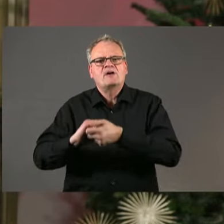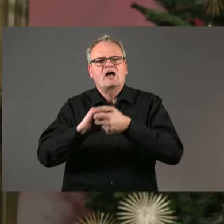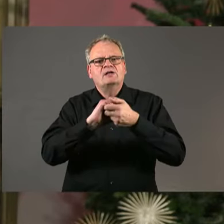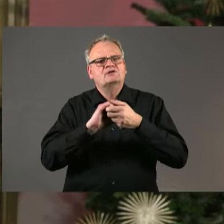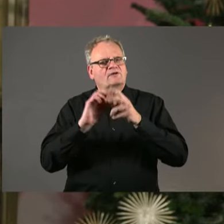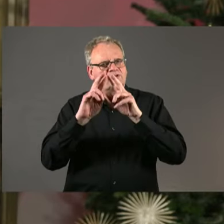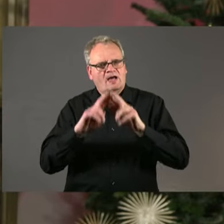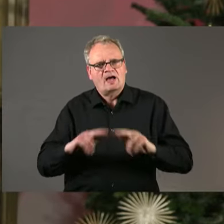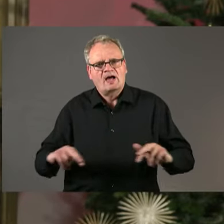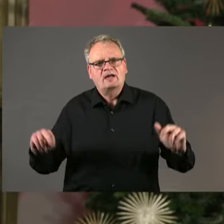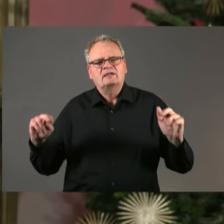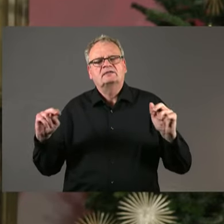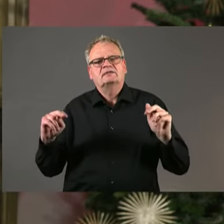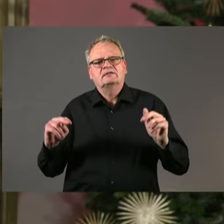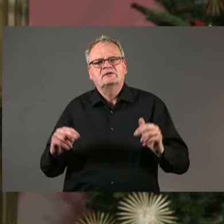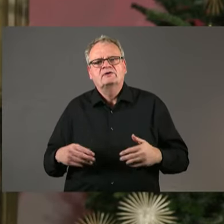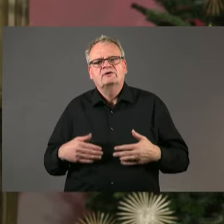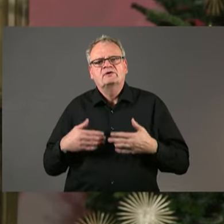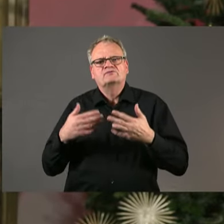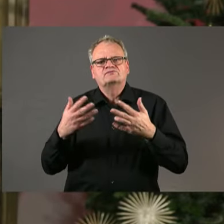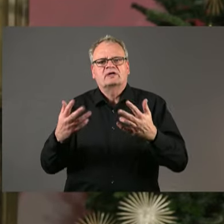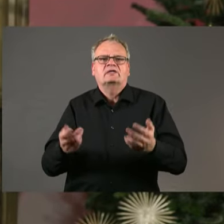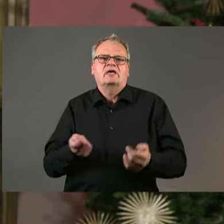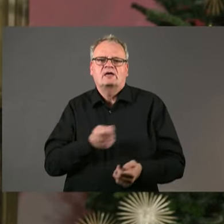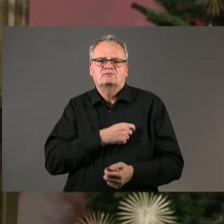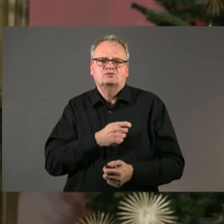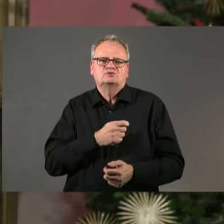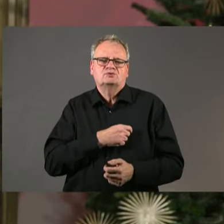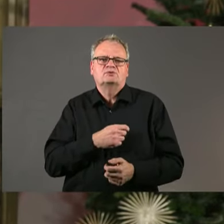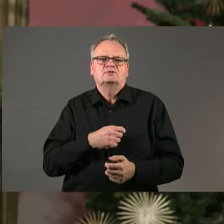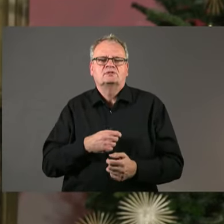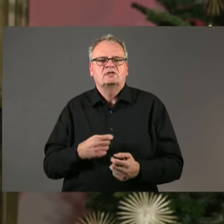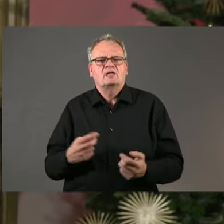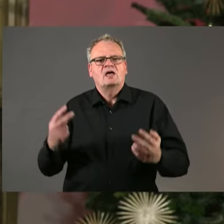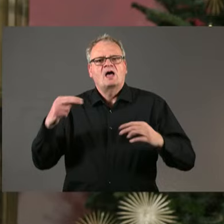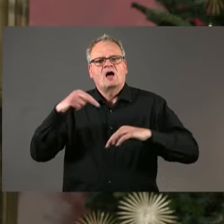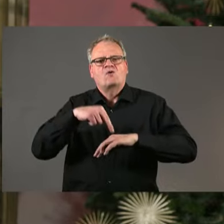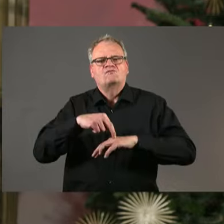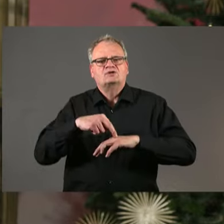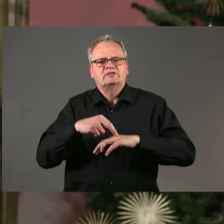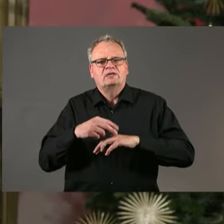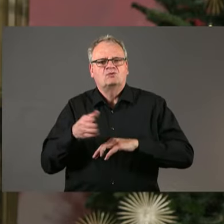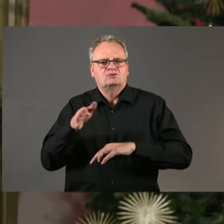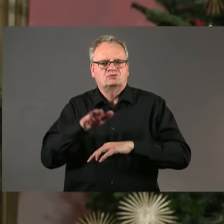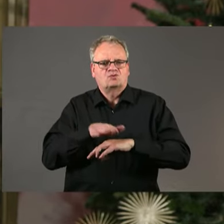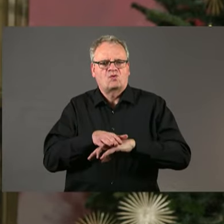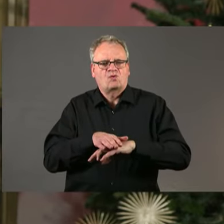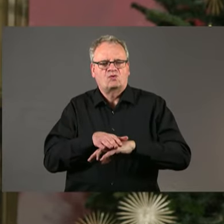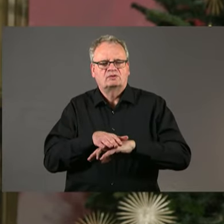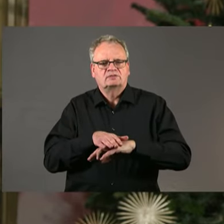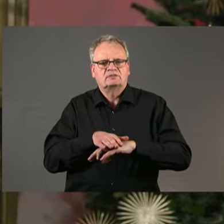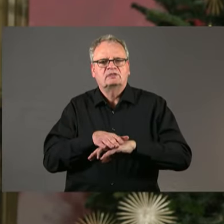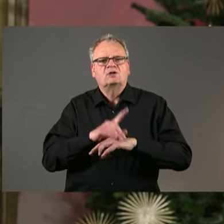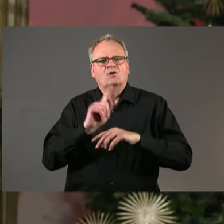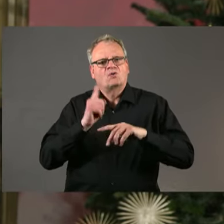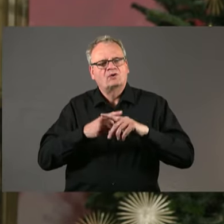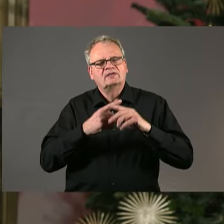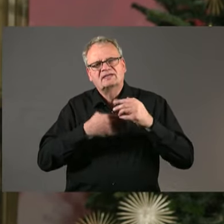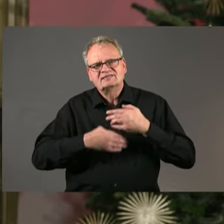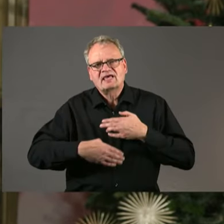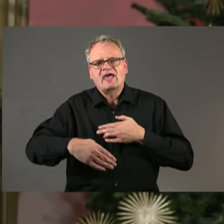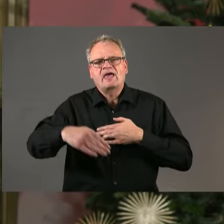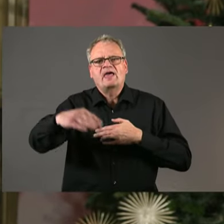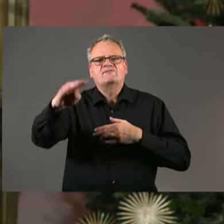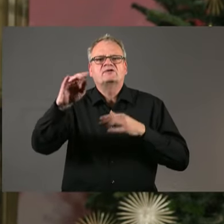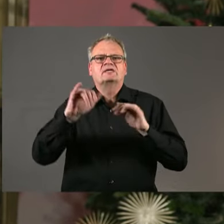Heiligen, Vergebung der Sünden, Auferstehung der Toten und das